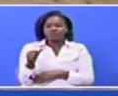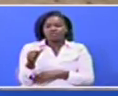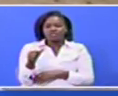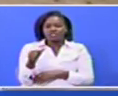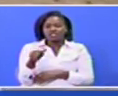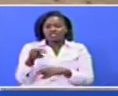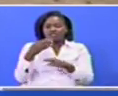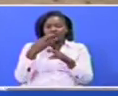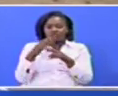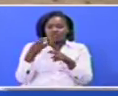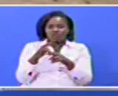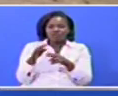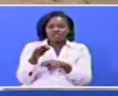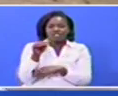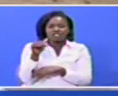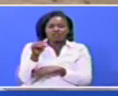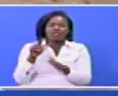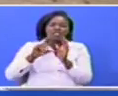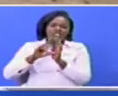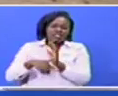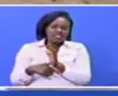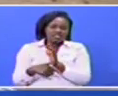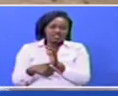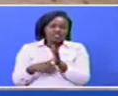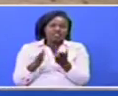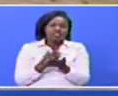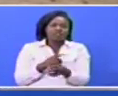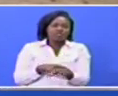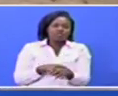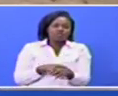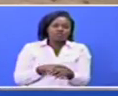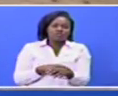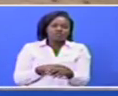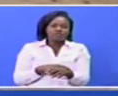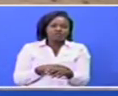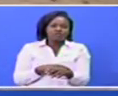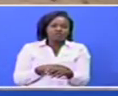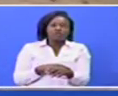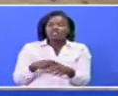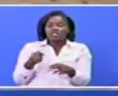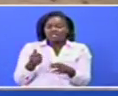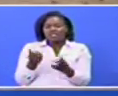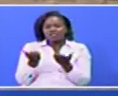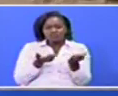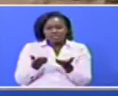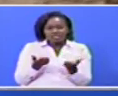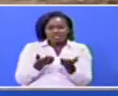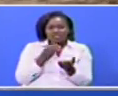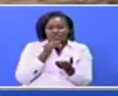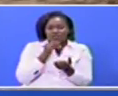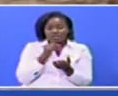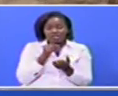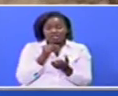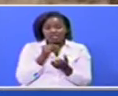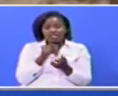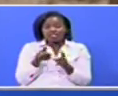secondary. Ilichelewa mtihani. Sometimes inafika wakati kama soko. Wafanyi biashara kufuka hii mto inakuanga